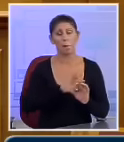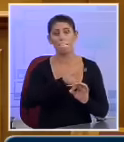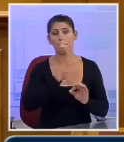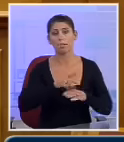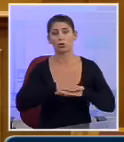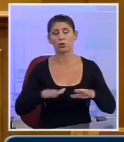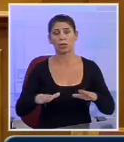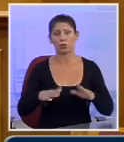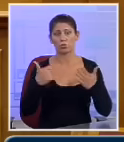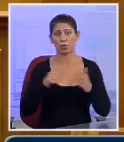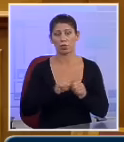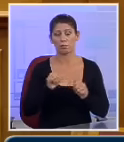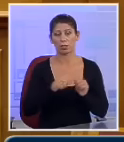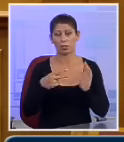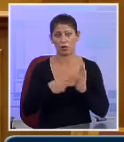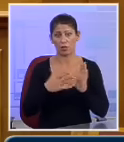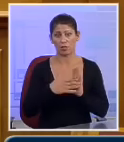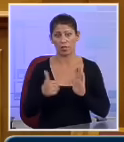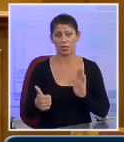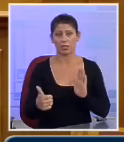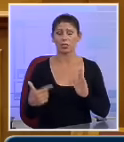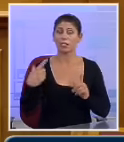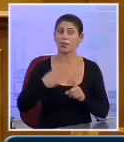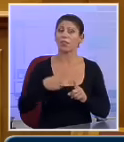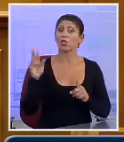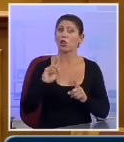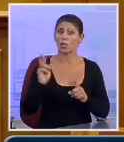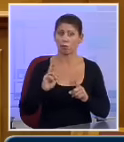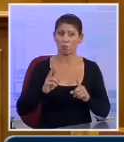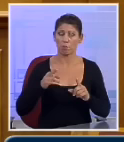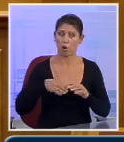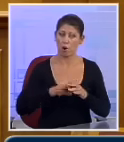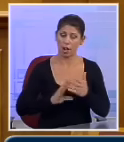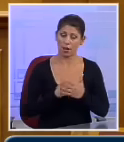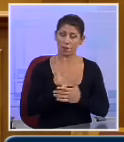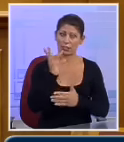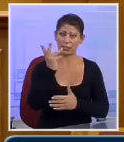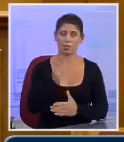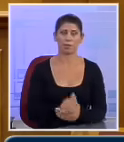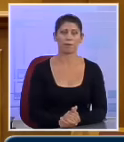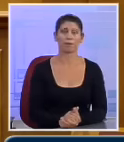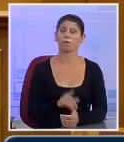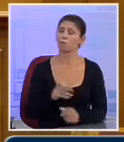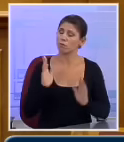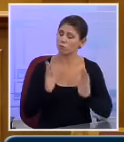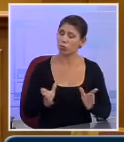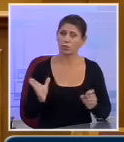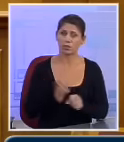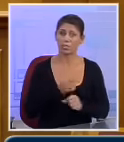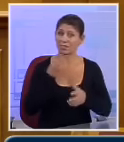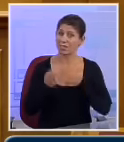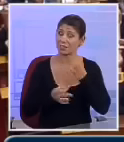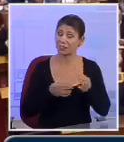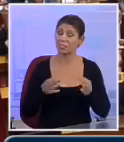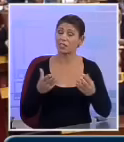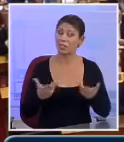τέλος του πρώτου εξαμήνου του 2016 σε θετικούς ρυθμούς ανάπτυξης. Είναι εφικτό αυτό. Σας εξήγησα